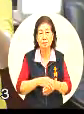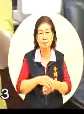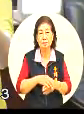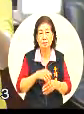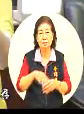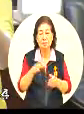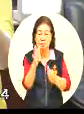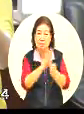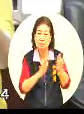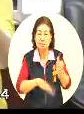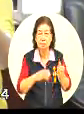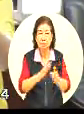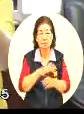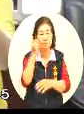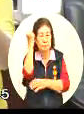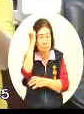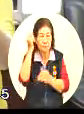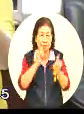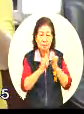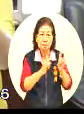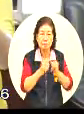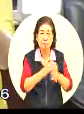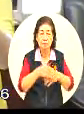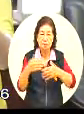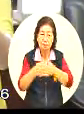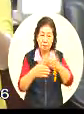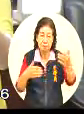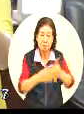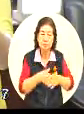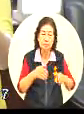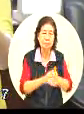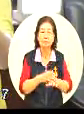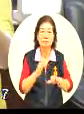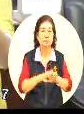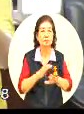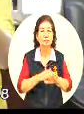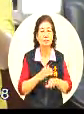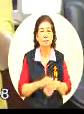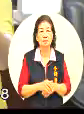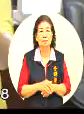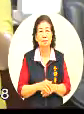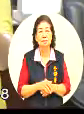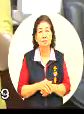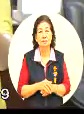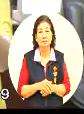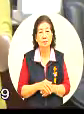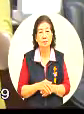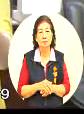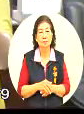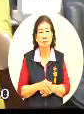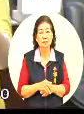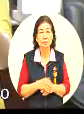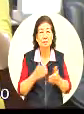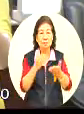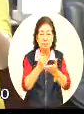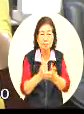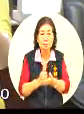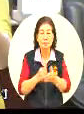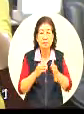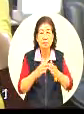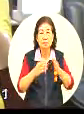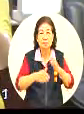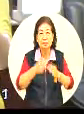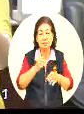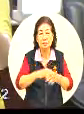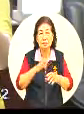响我们住户的出入通行。好、哦，阿里家，家南陈市长市府团队